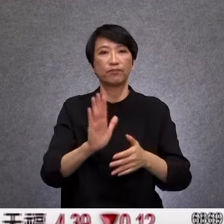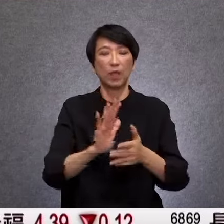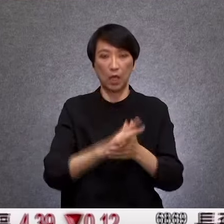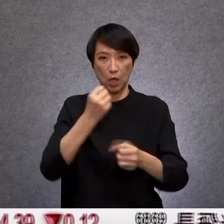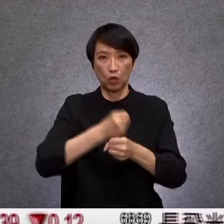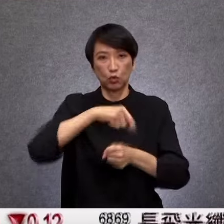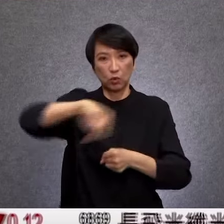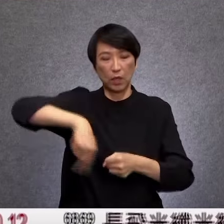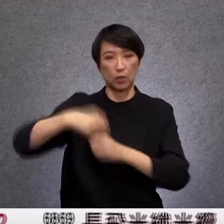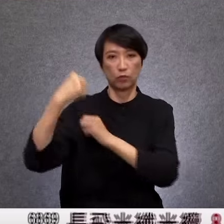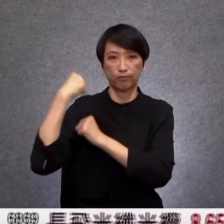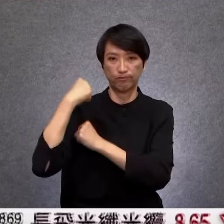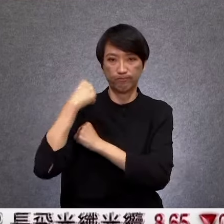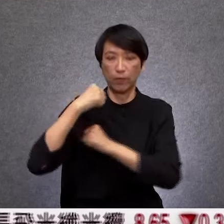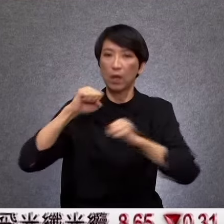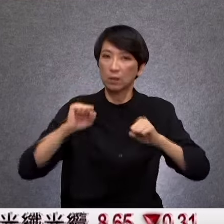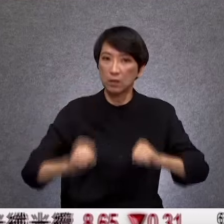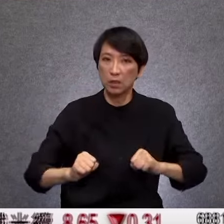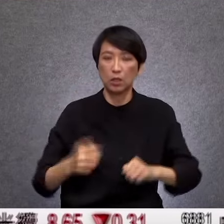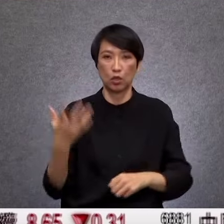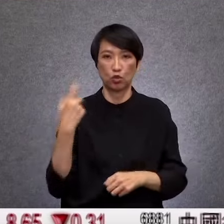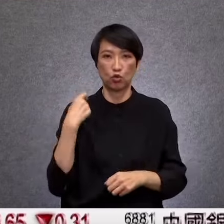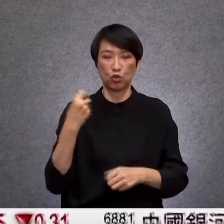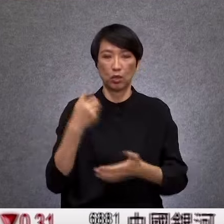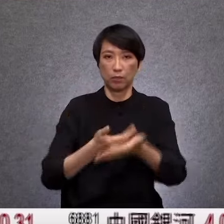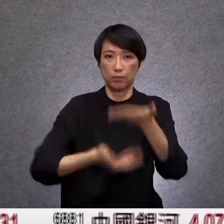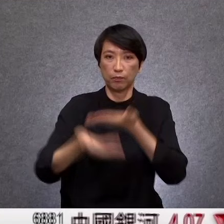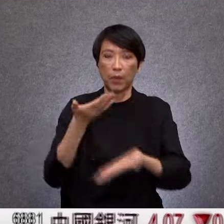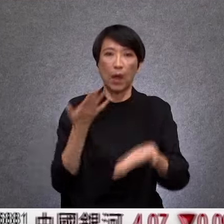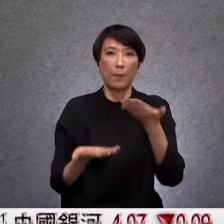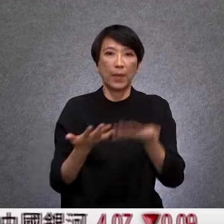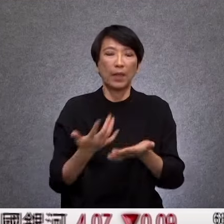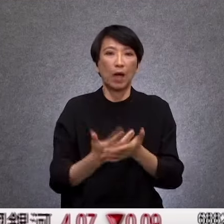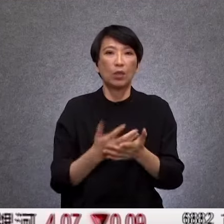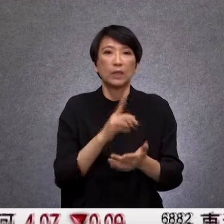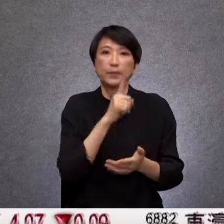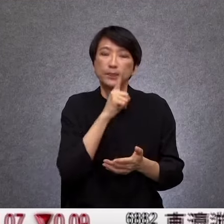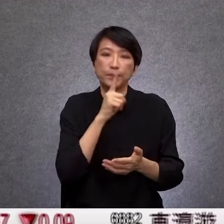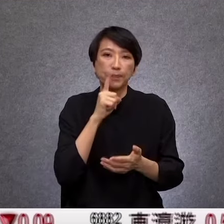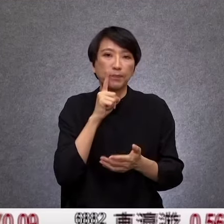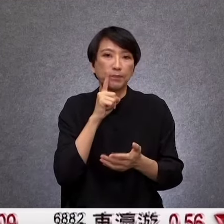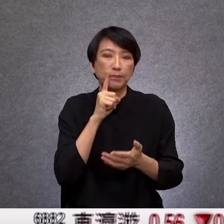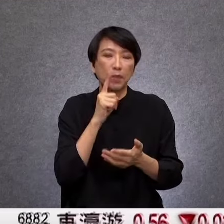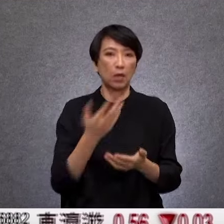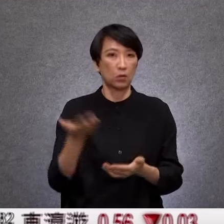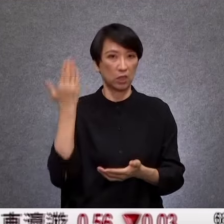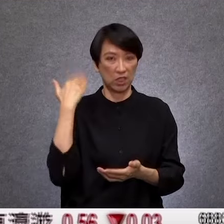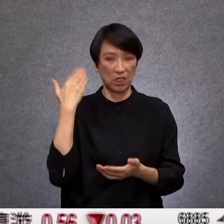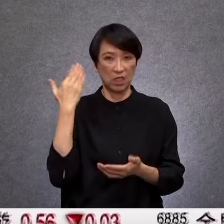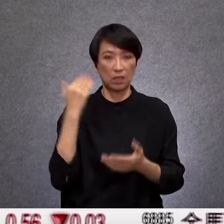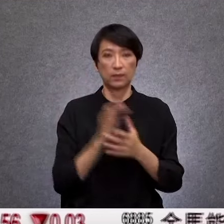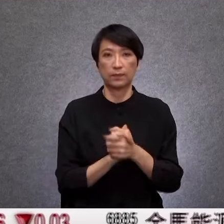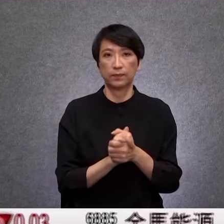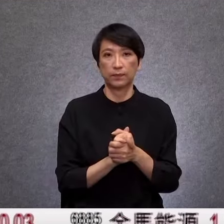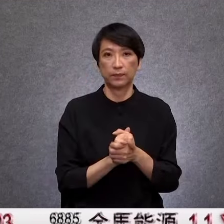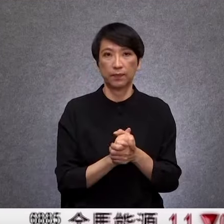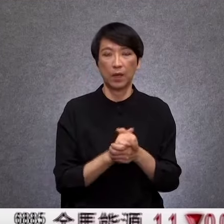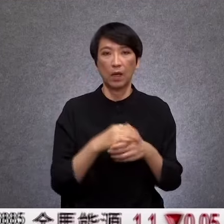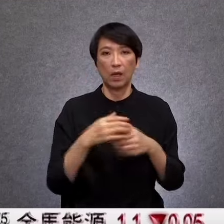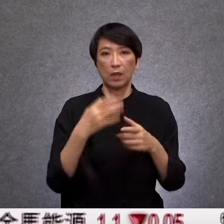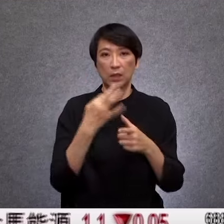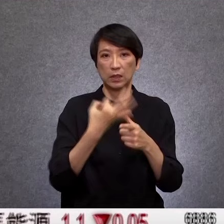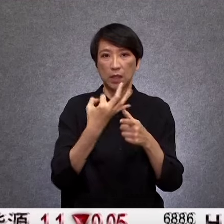咁因此咧，我哋喺造地嘅工作咧要堅持，就算最近嘅市場比較靜啲，早嗰排